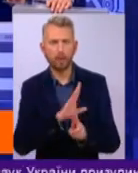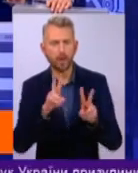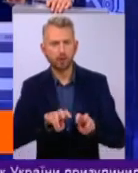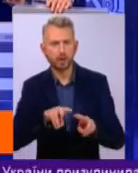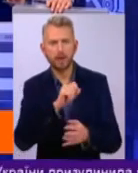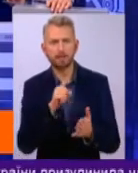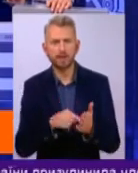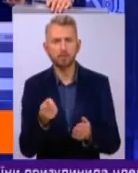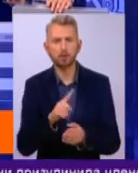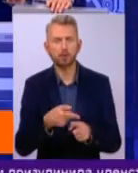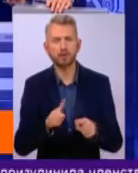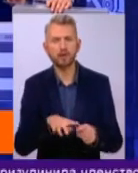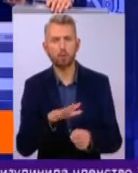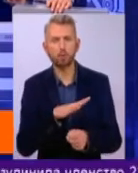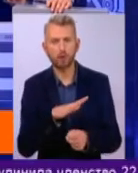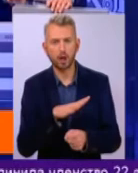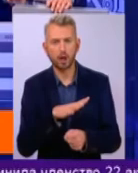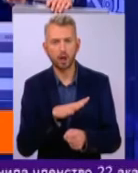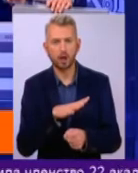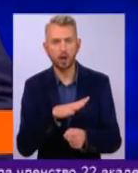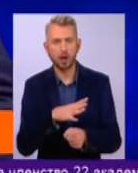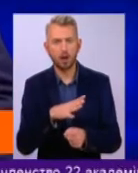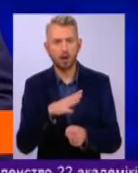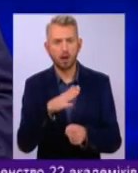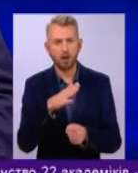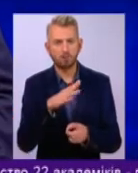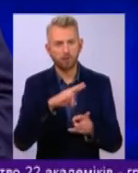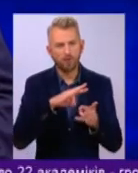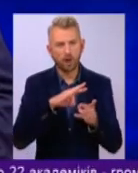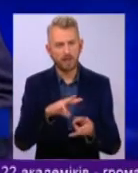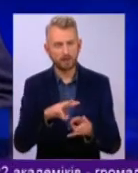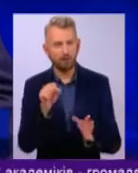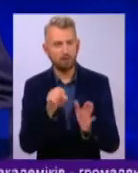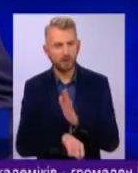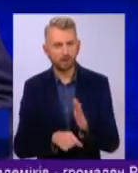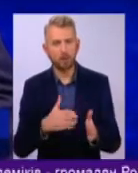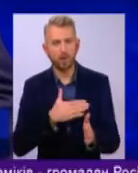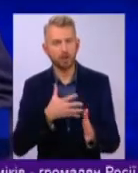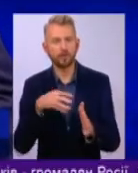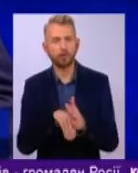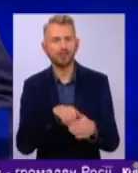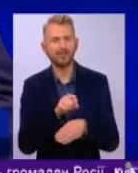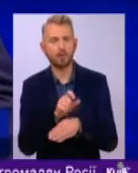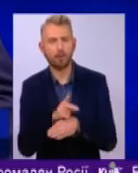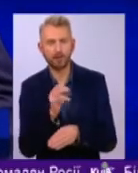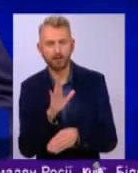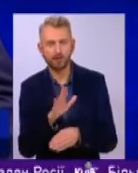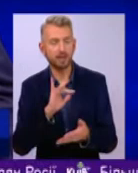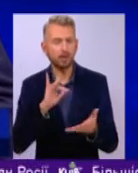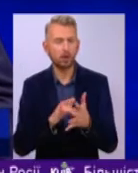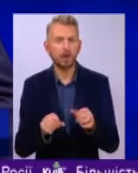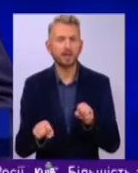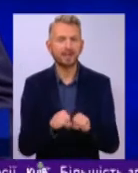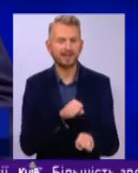розглядає питання про те, що це було провокативне вбивство наших внутрішніх якихось замовників з метою